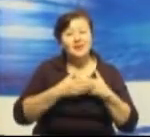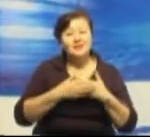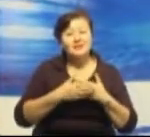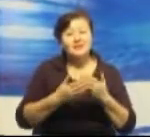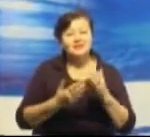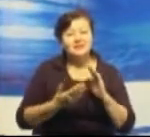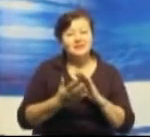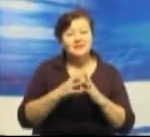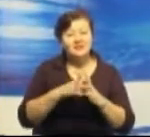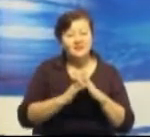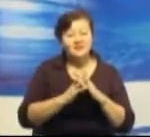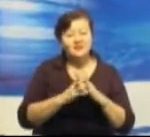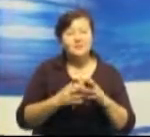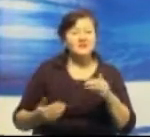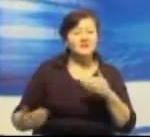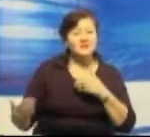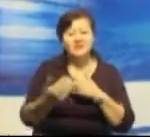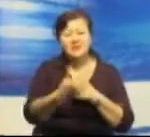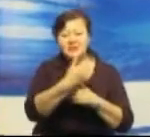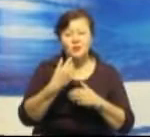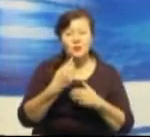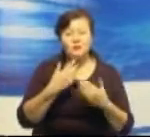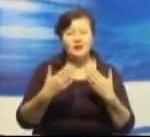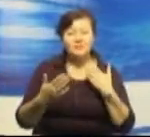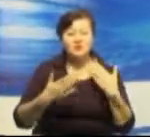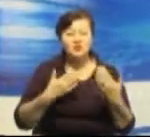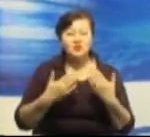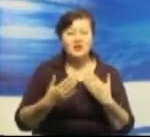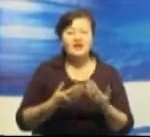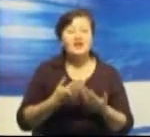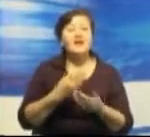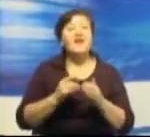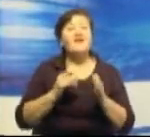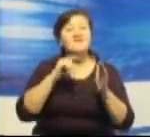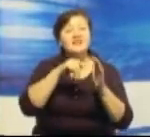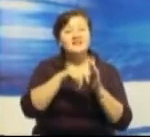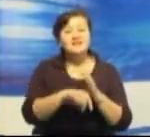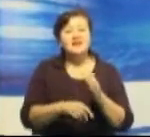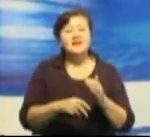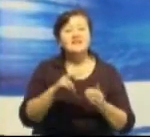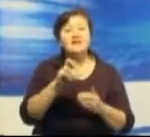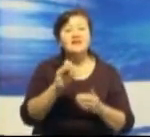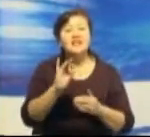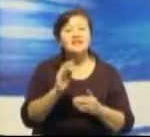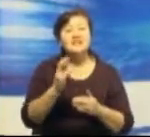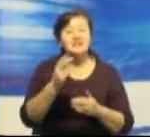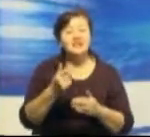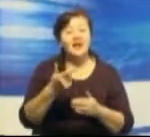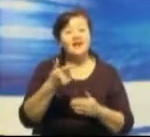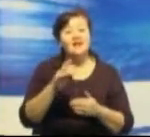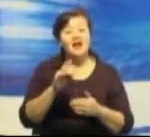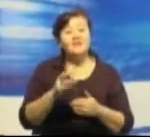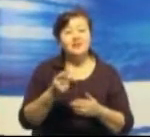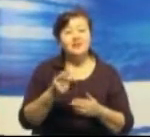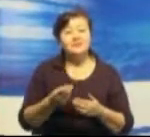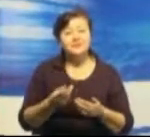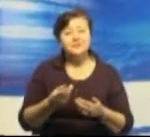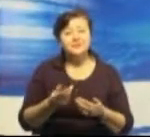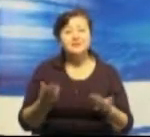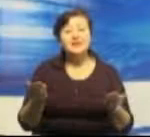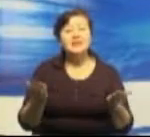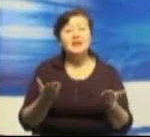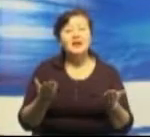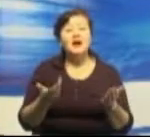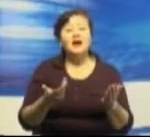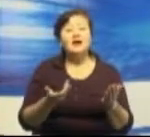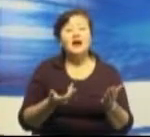участники всесторонне рассмотрели предстоящее внедрение латинской графики и отметили положительный эффект, который даст проводимая реформа. По